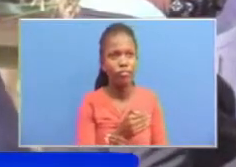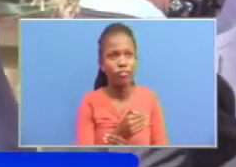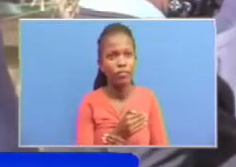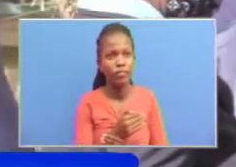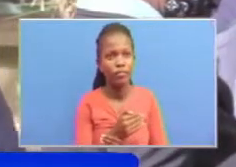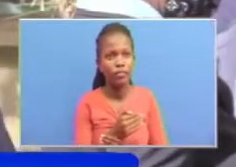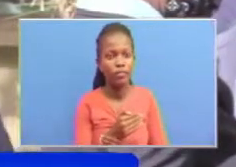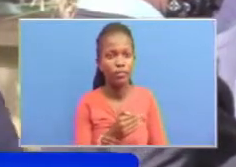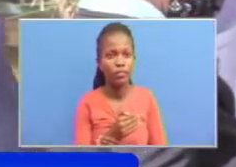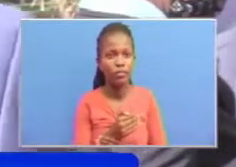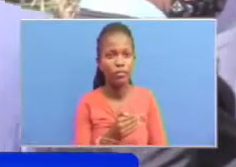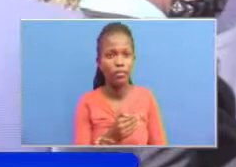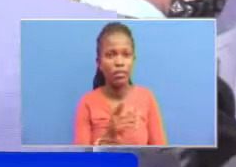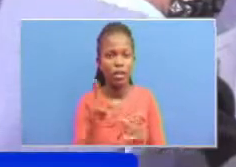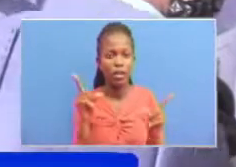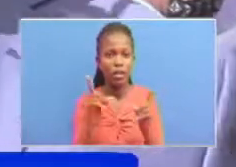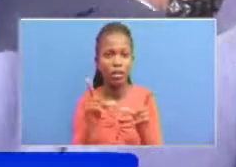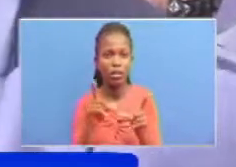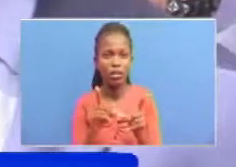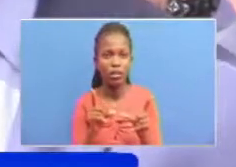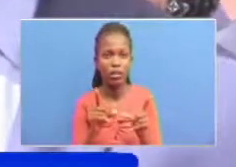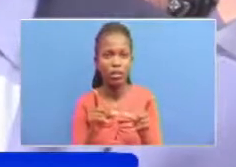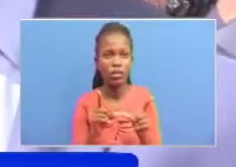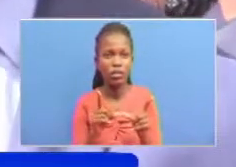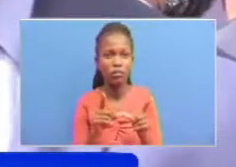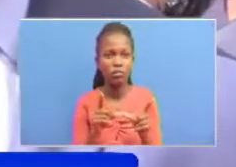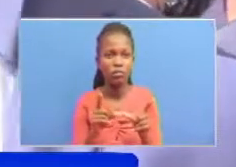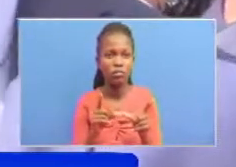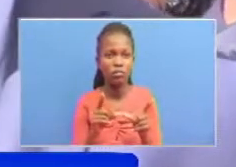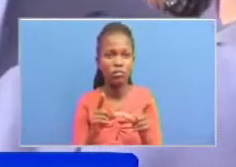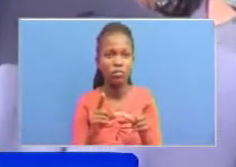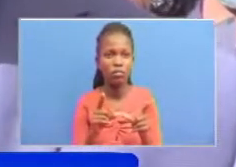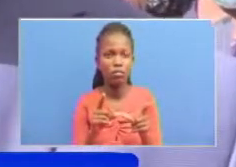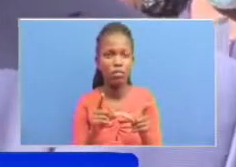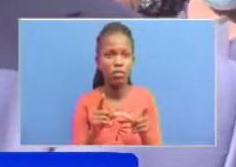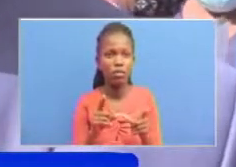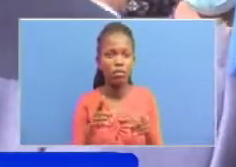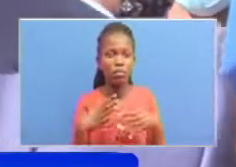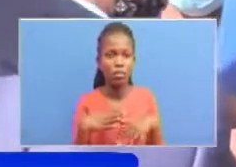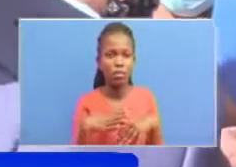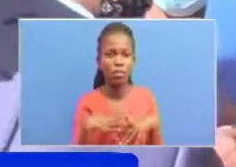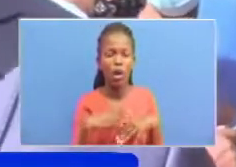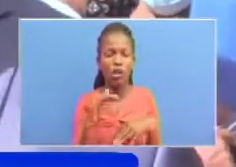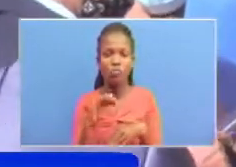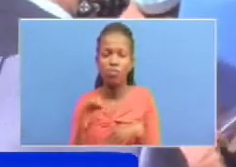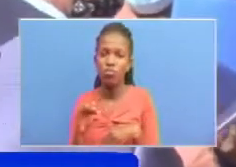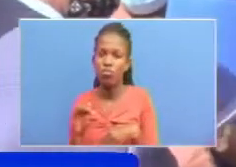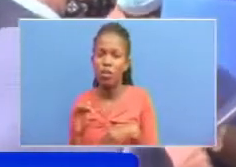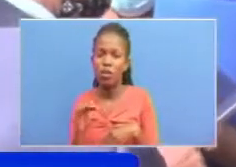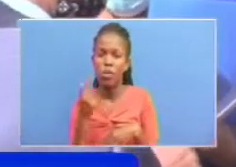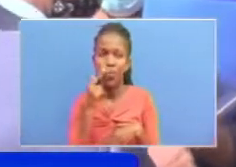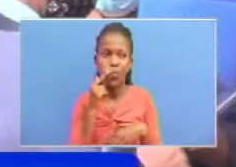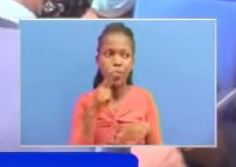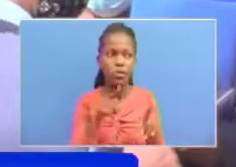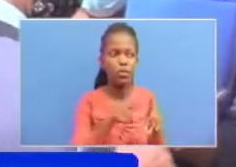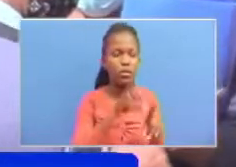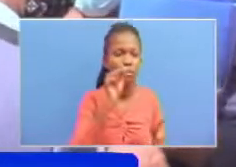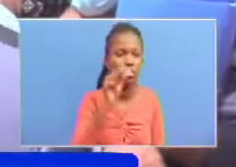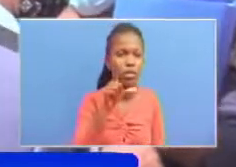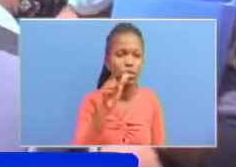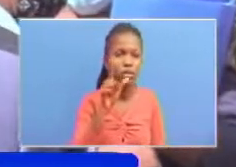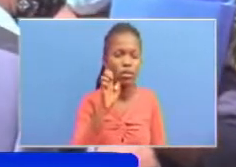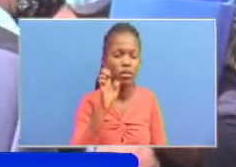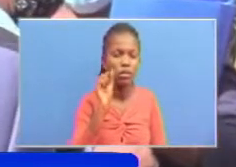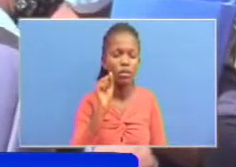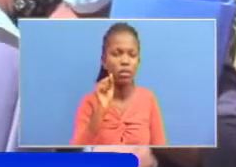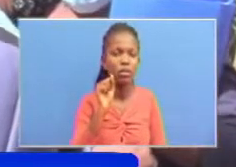sila kwa mfano kwa sila licenses zila to tu ya ando makata zianduka of se zila to collect ya maloli